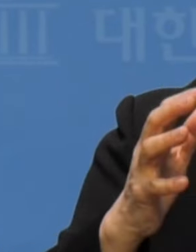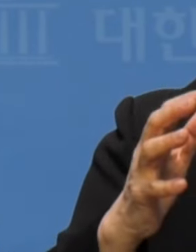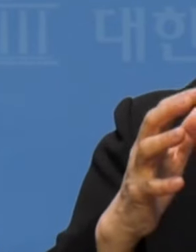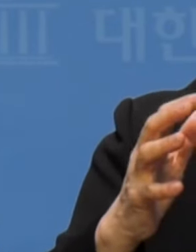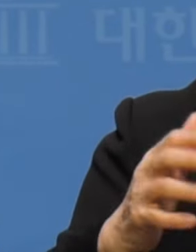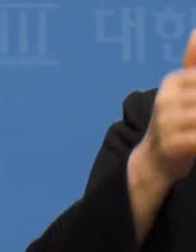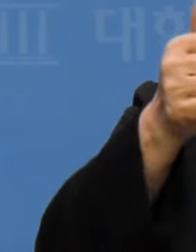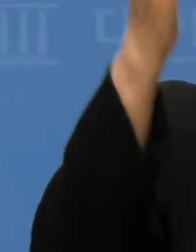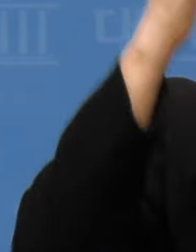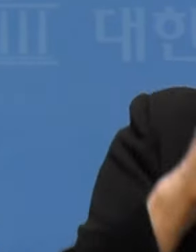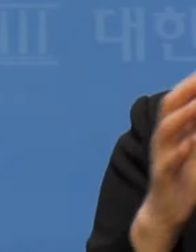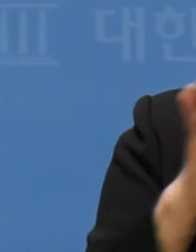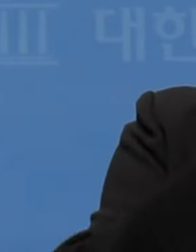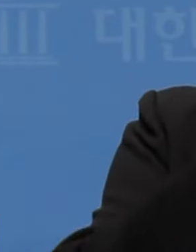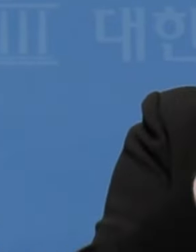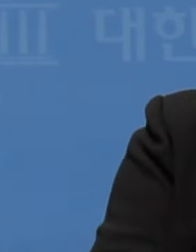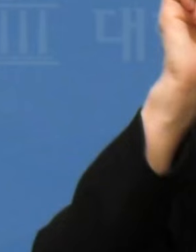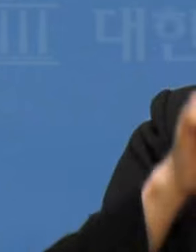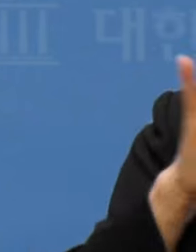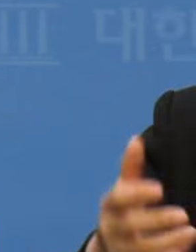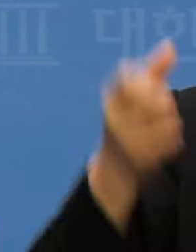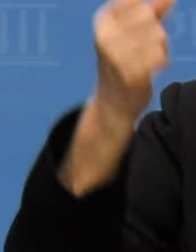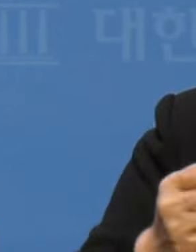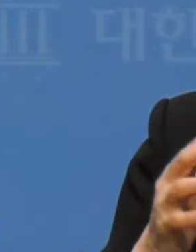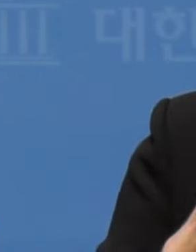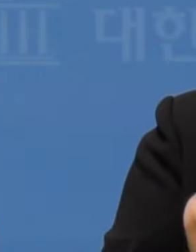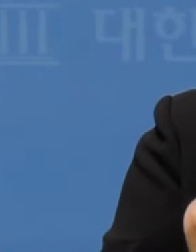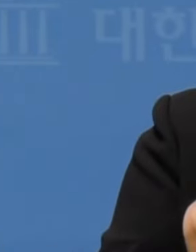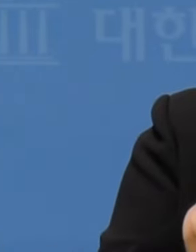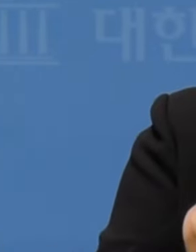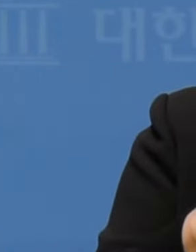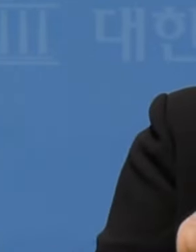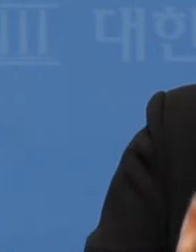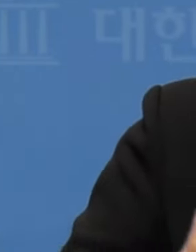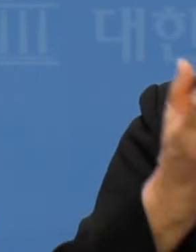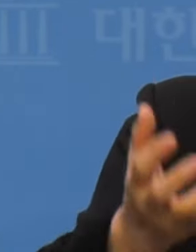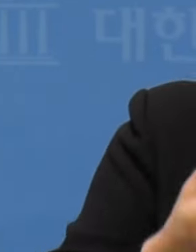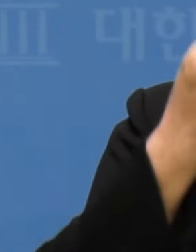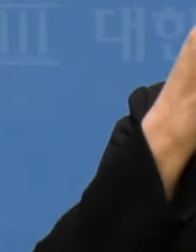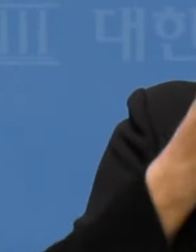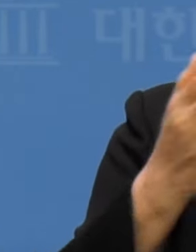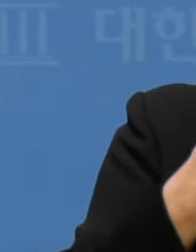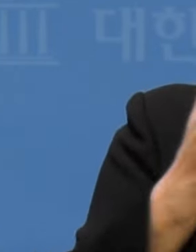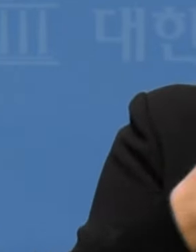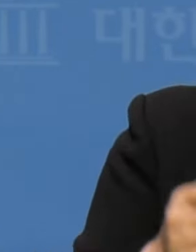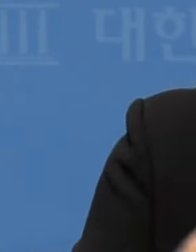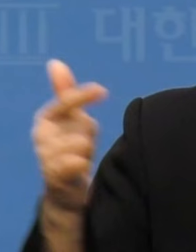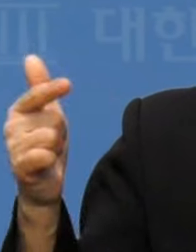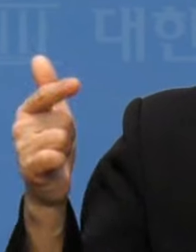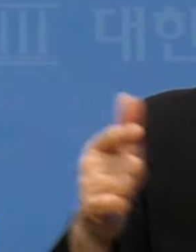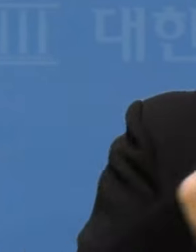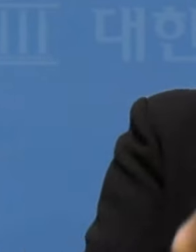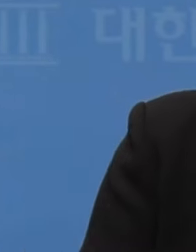대한민국의 주인은 한국인인데 중국인 소유의 건물에서 새들어 살아야 하는 한국인이 점점 늘고